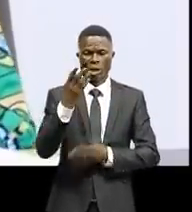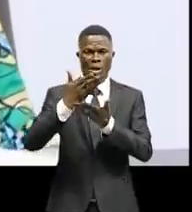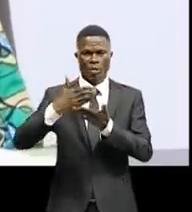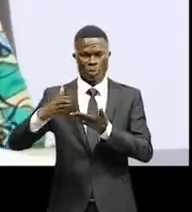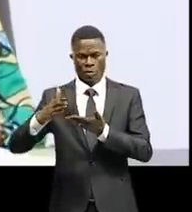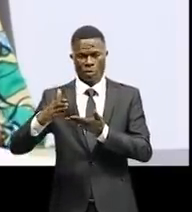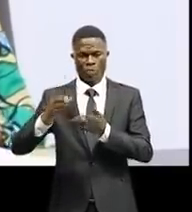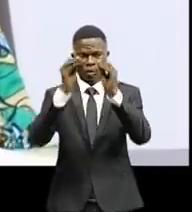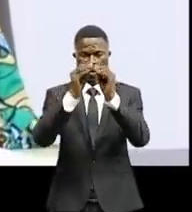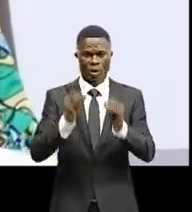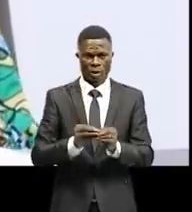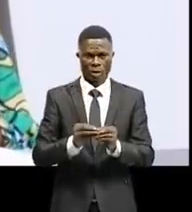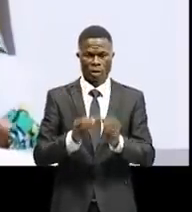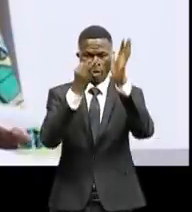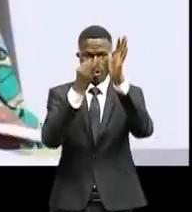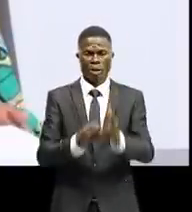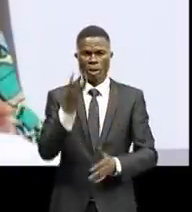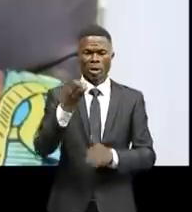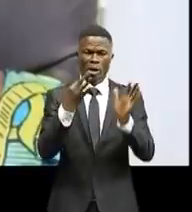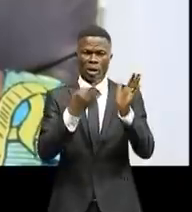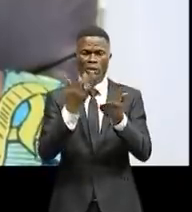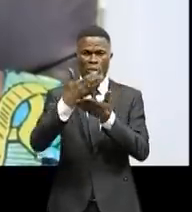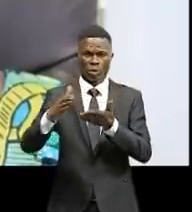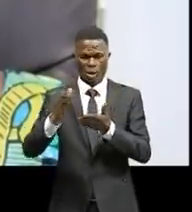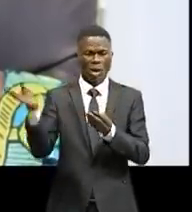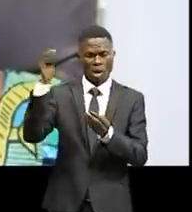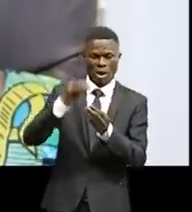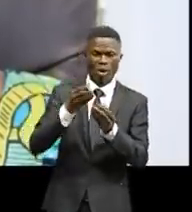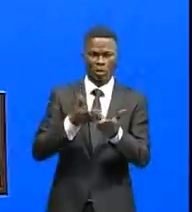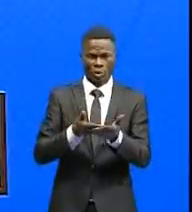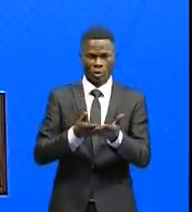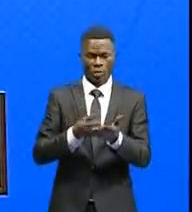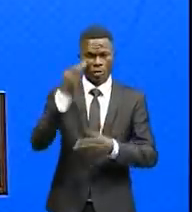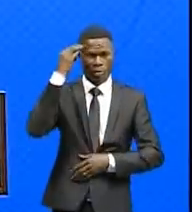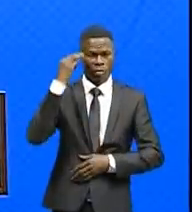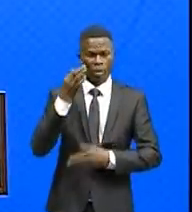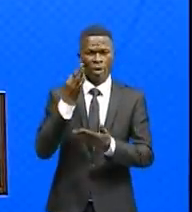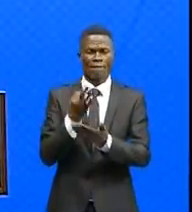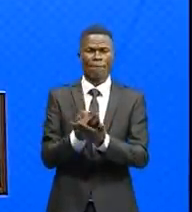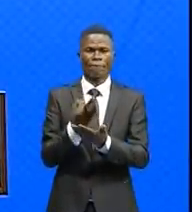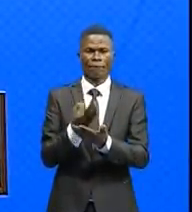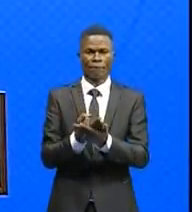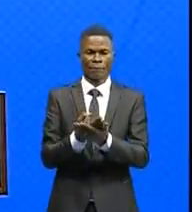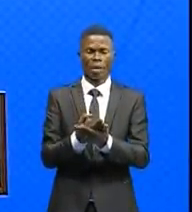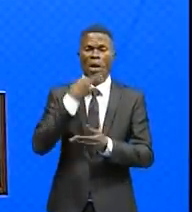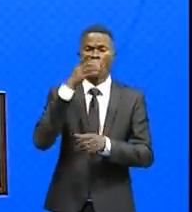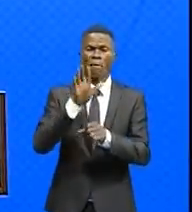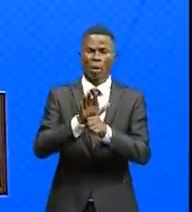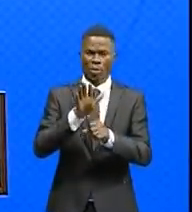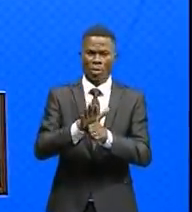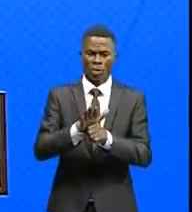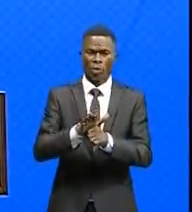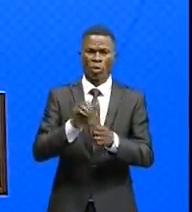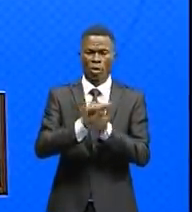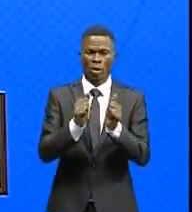parts, soit un total de 748 parts supplémentaires. Le ministre des Finances a insisté sur le